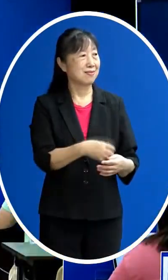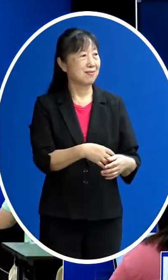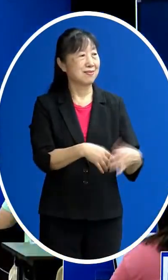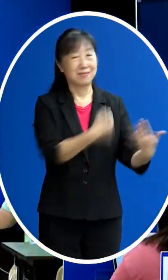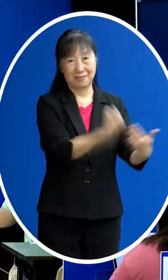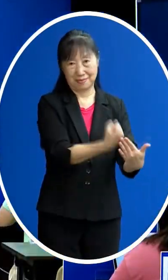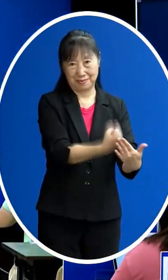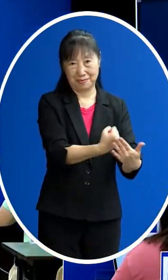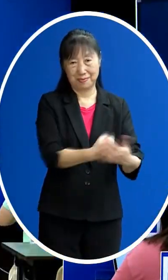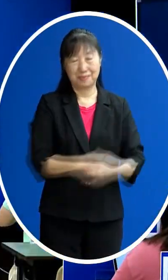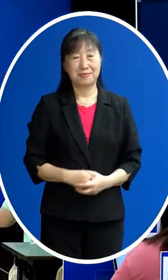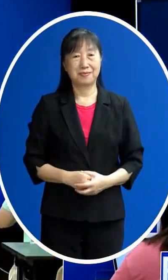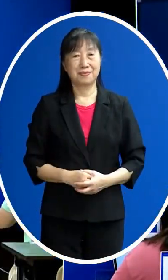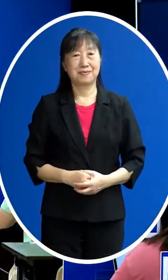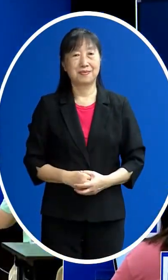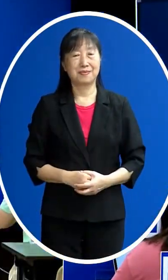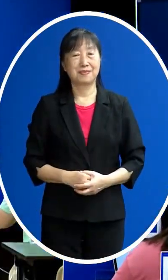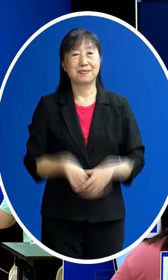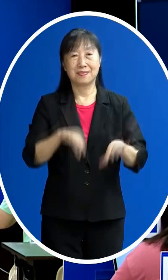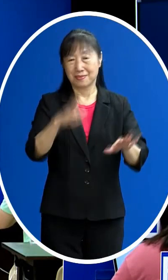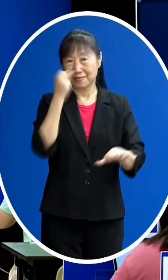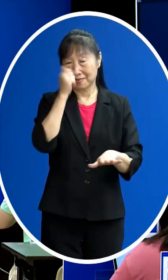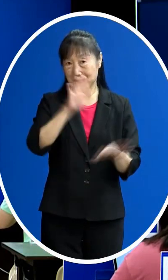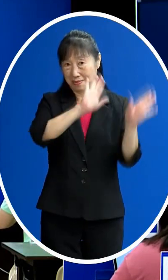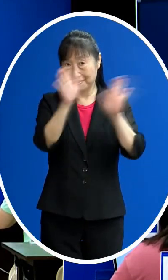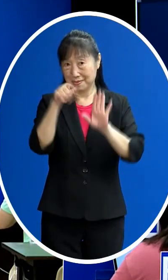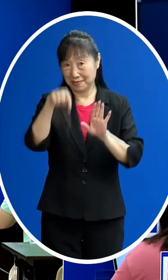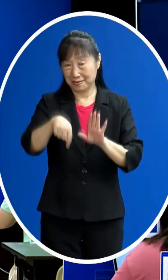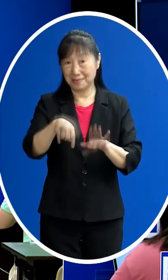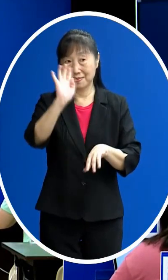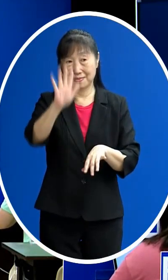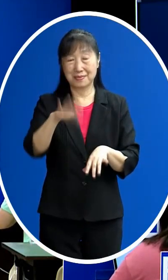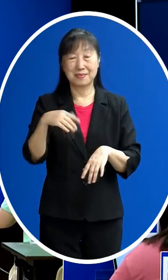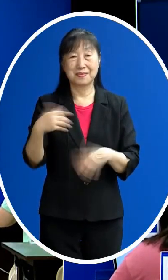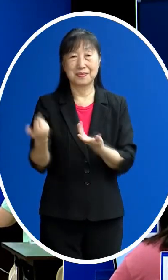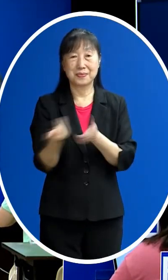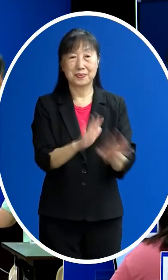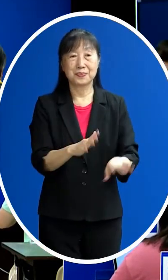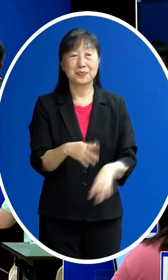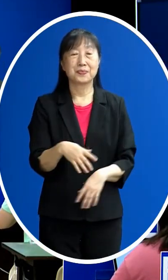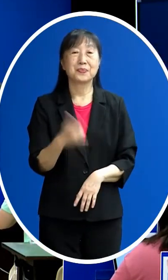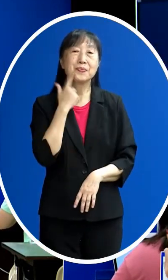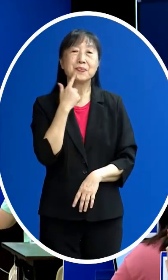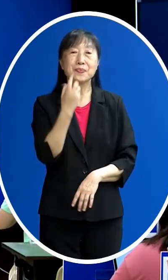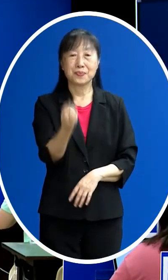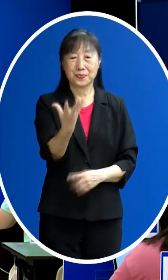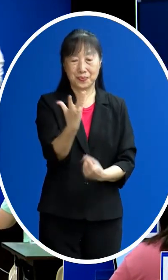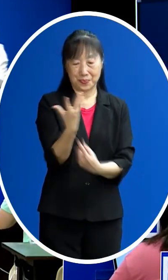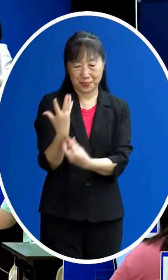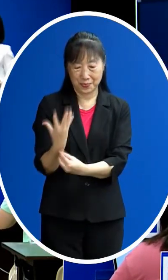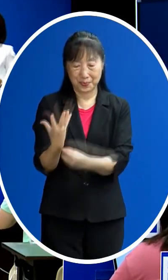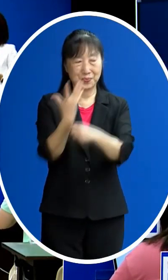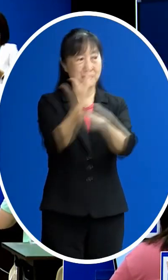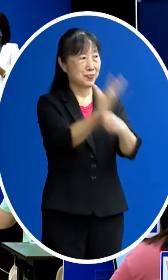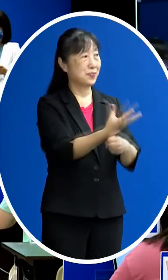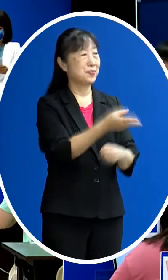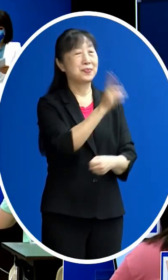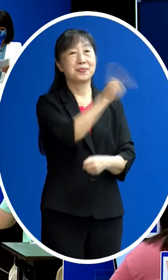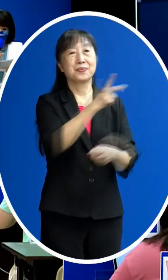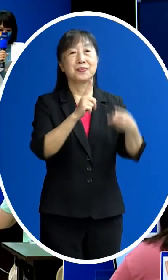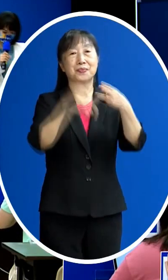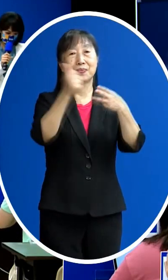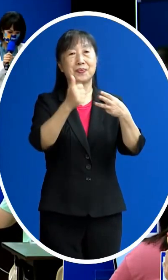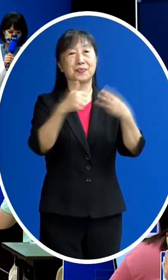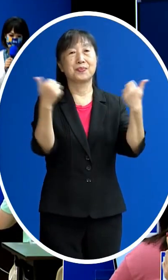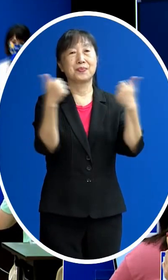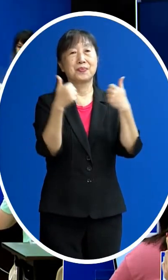陈前指挥官先请留步。在今天特别场合呢，我们准备了一个美丽的花束哦，要请王必胜指挥官代表献